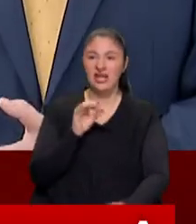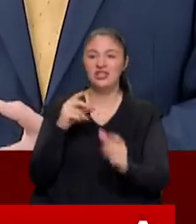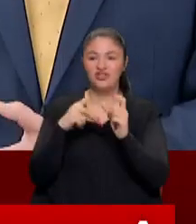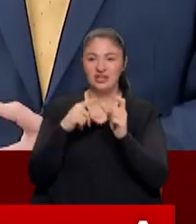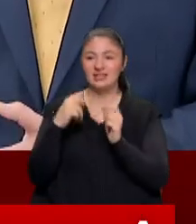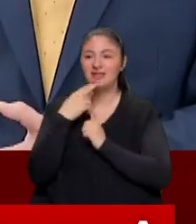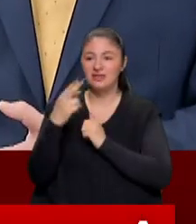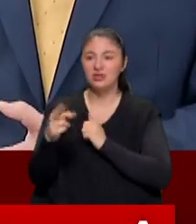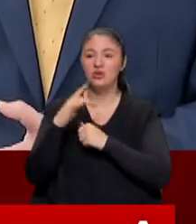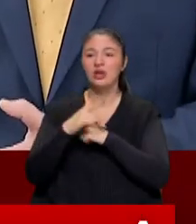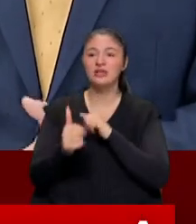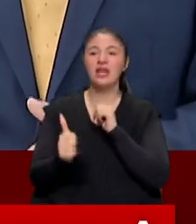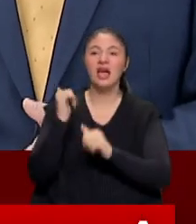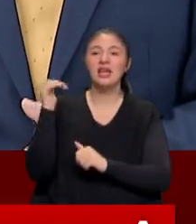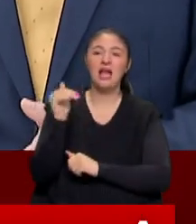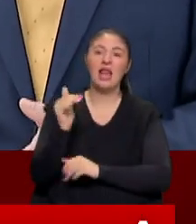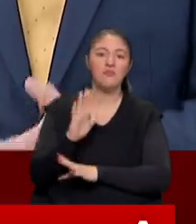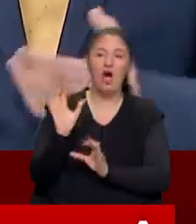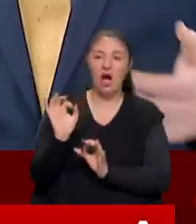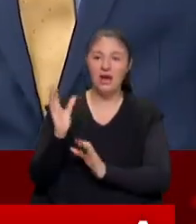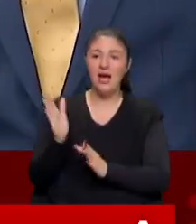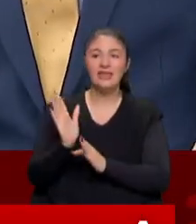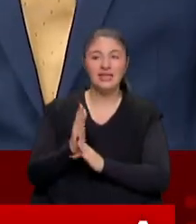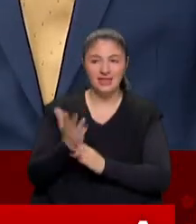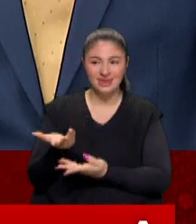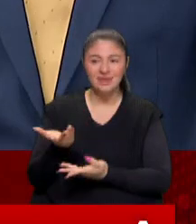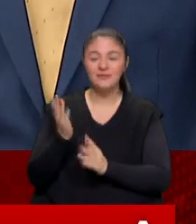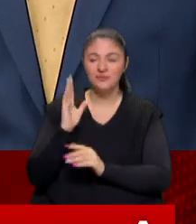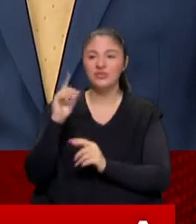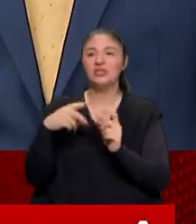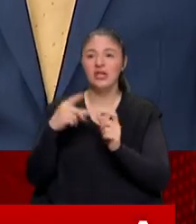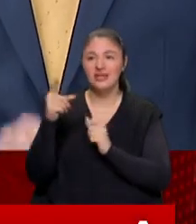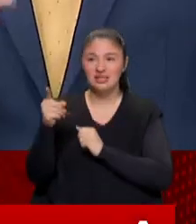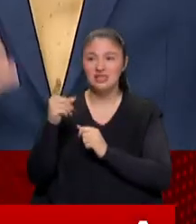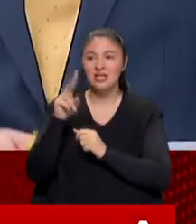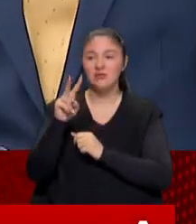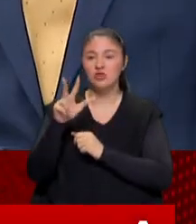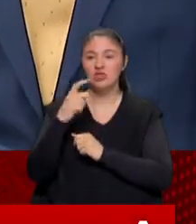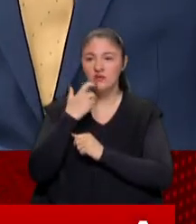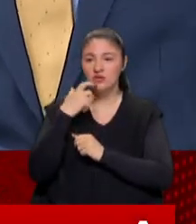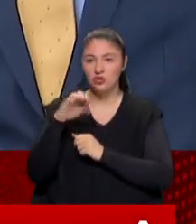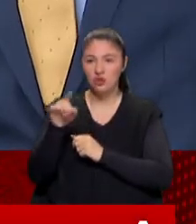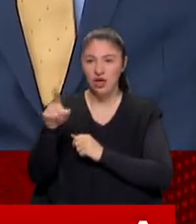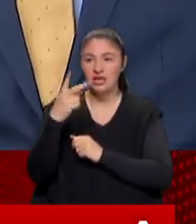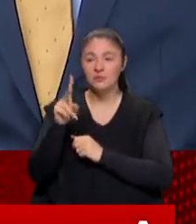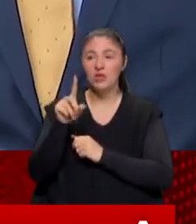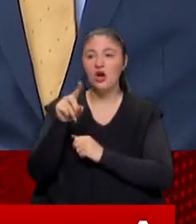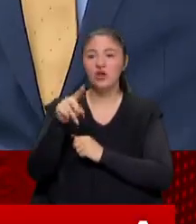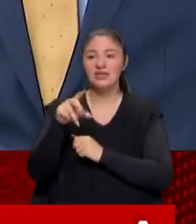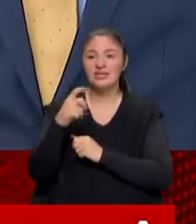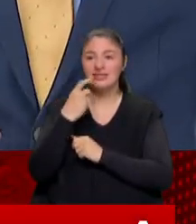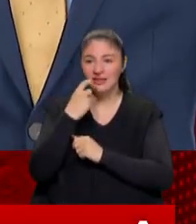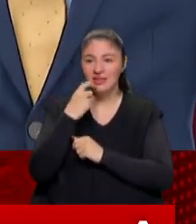Palacios ülkesine dönemiyor hala. Neden? Niye? Çünkü Shenis Palacios 23 yaşında şu an.